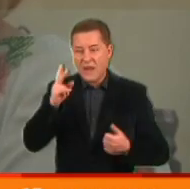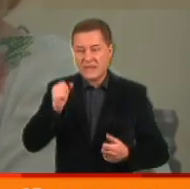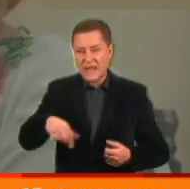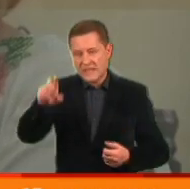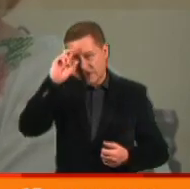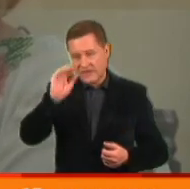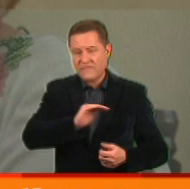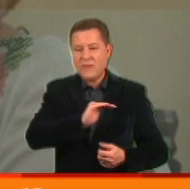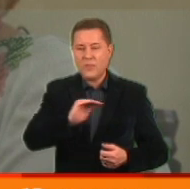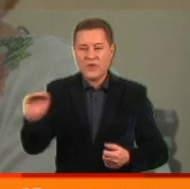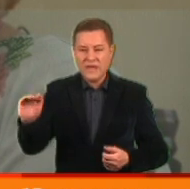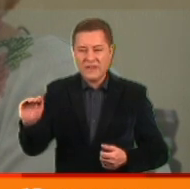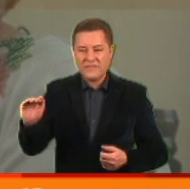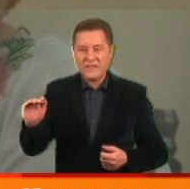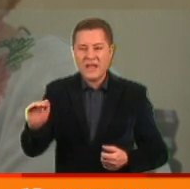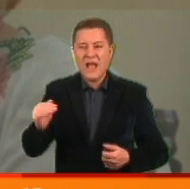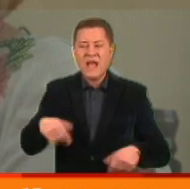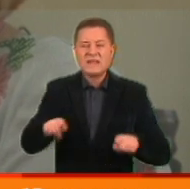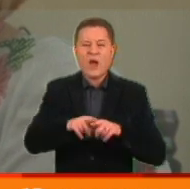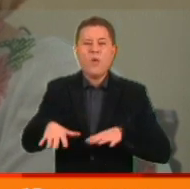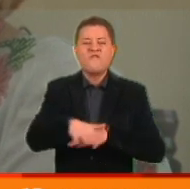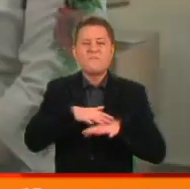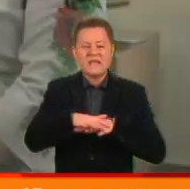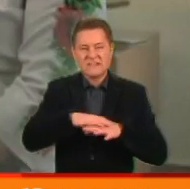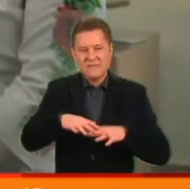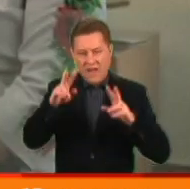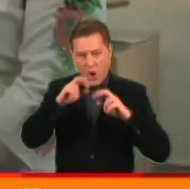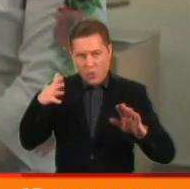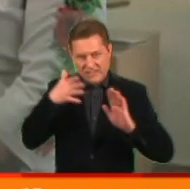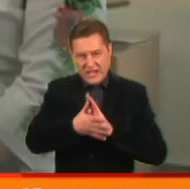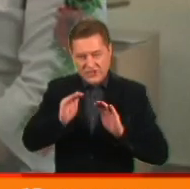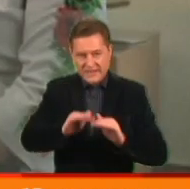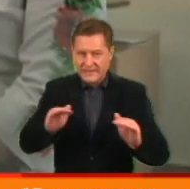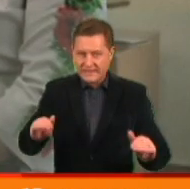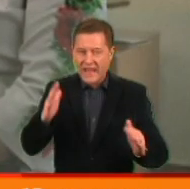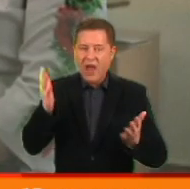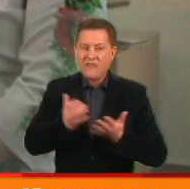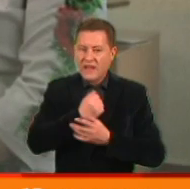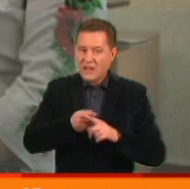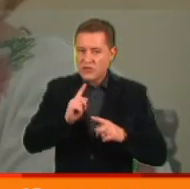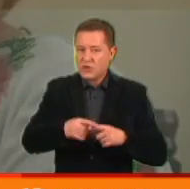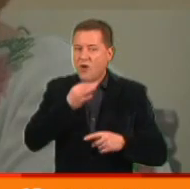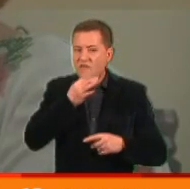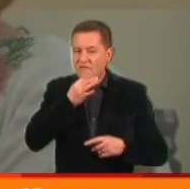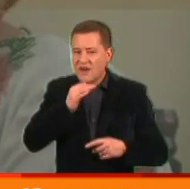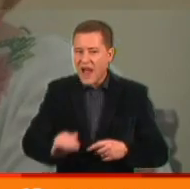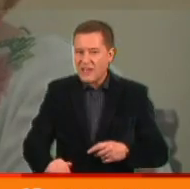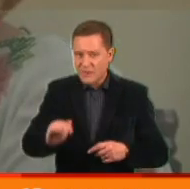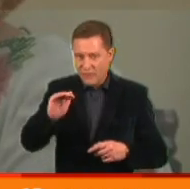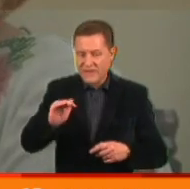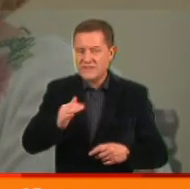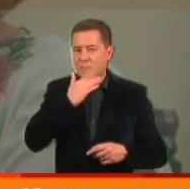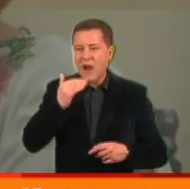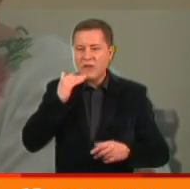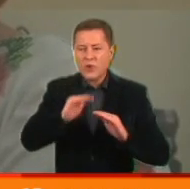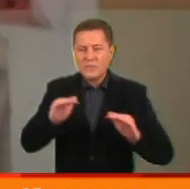рівні от якось такого масового обстеження дітей і виявлення цього в ранньому віці. Багатьом дітям можна